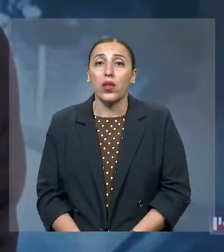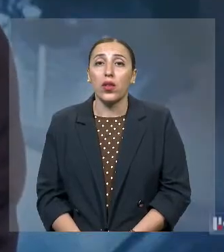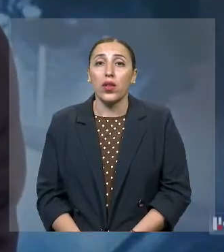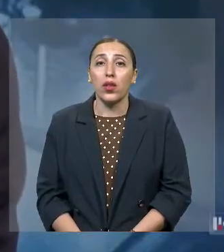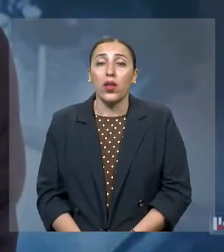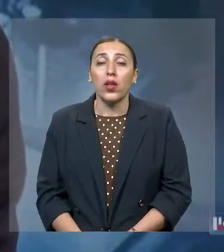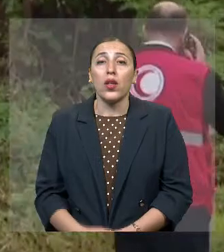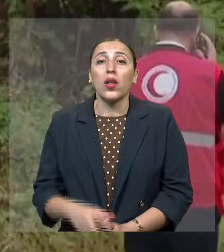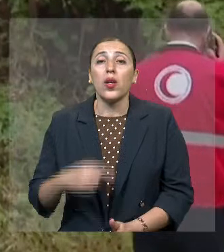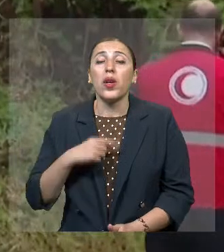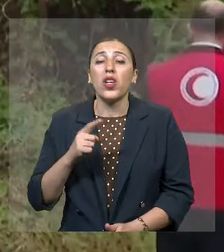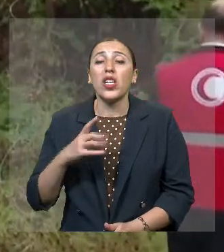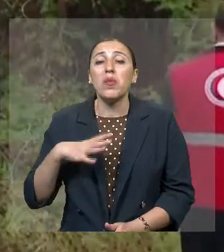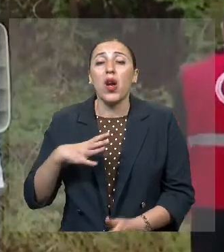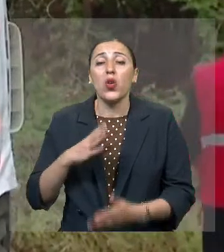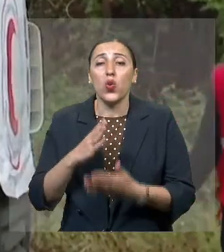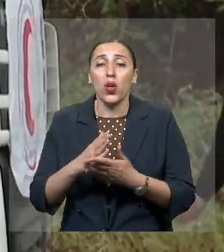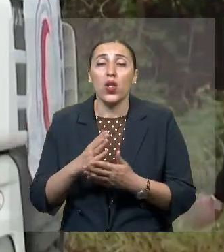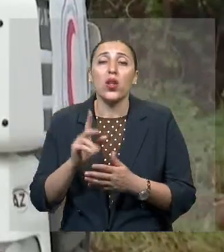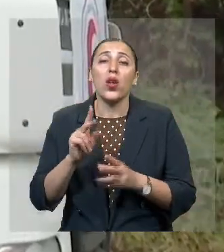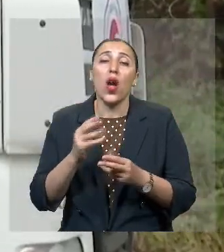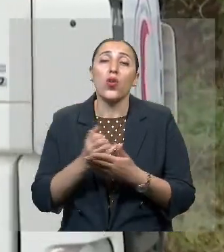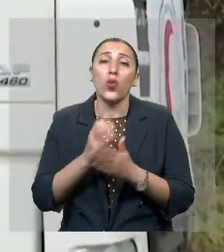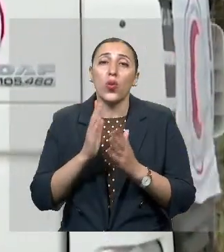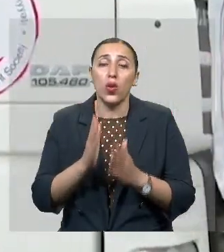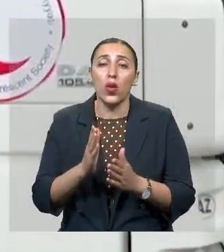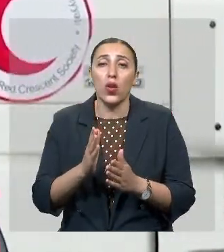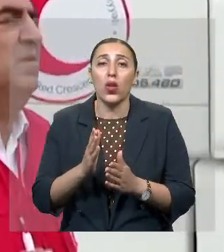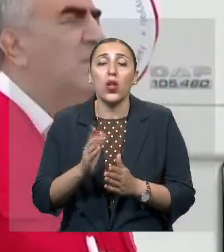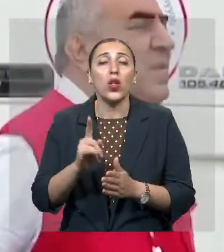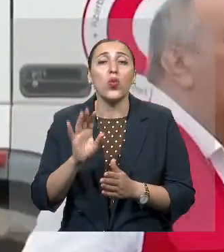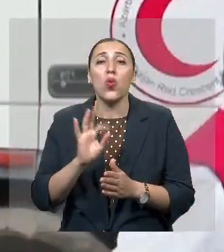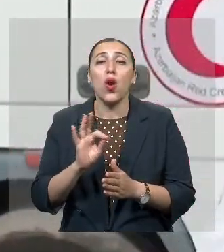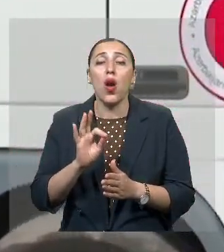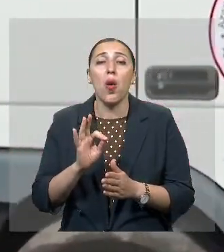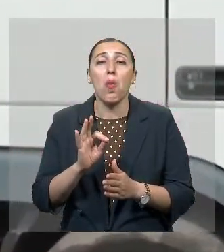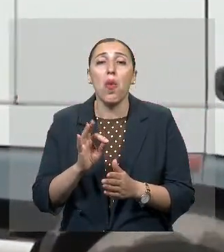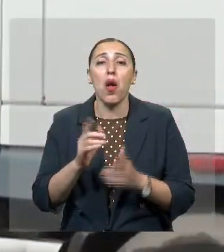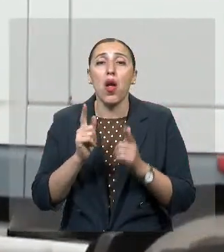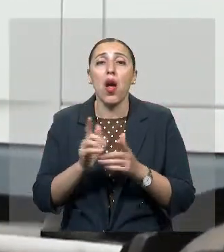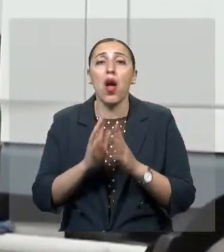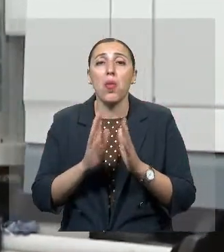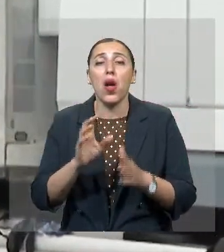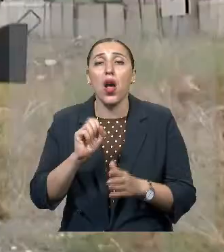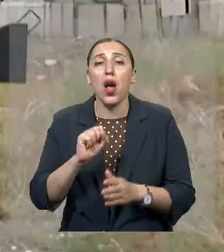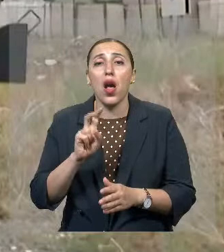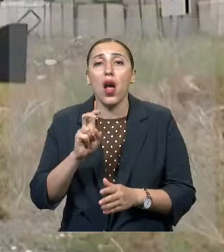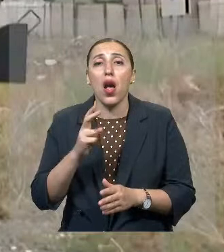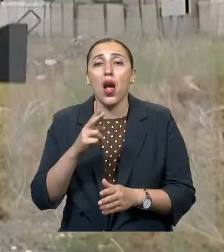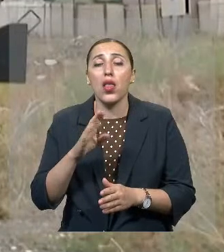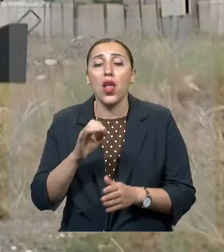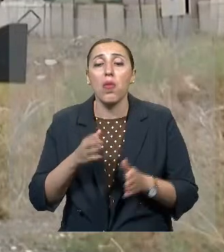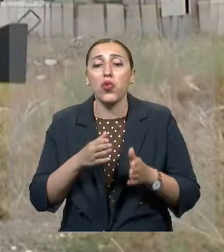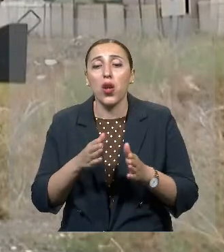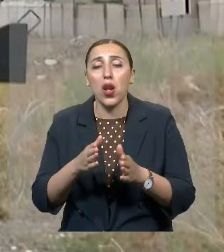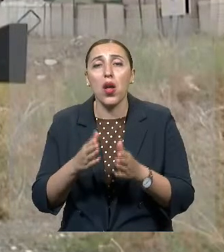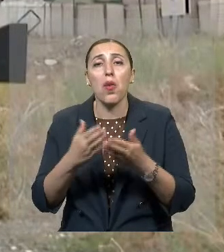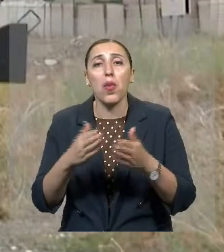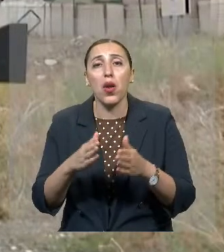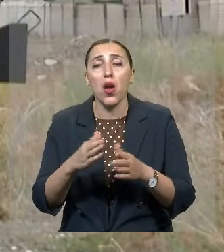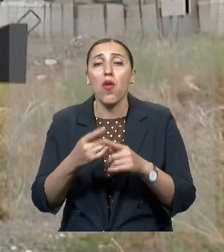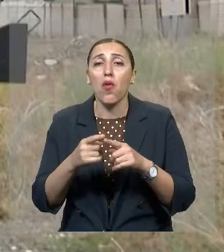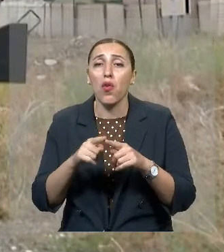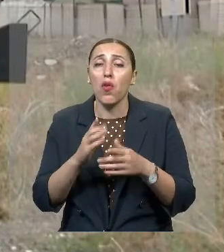պետք է որ արդարանան։ Իշխանյանը պարզաբանեց, ինչու են անընդունելի համարում Աղդամի ճանապարհի գործարկումը։ Կա մեկ Լաչինի